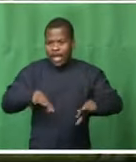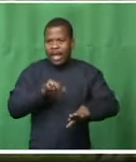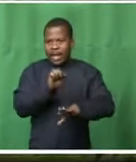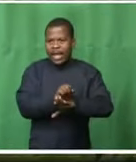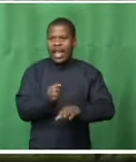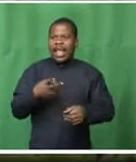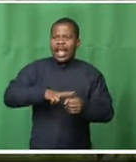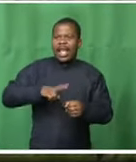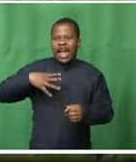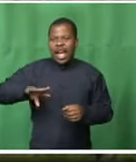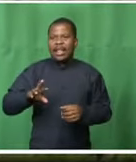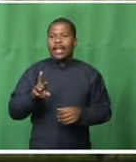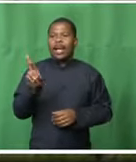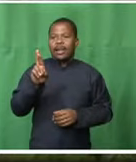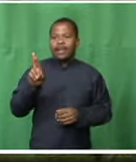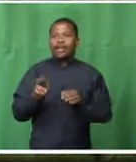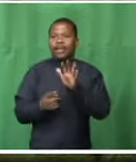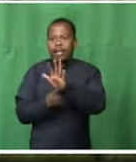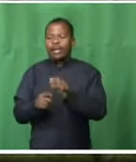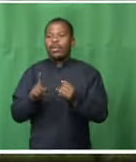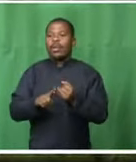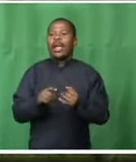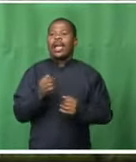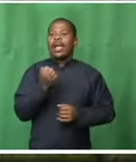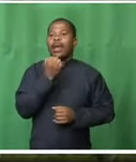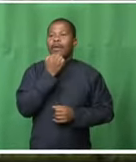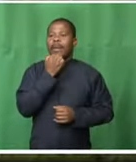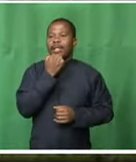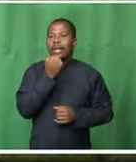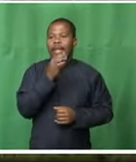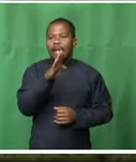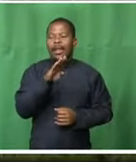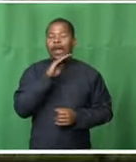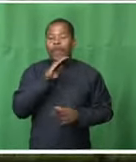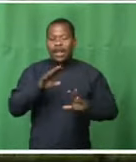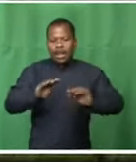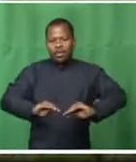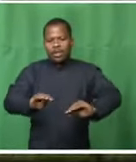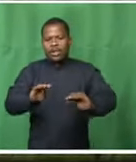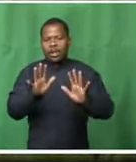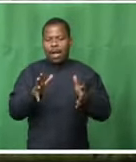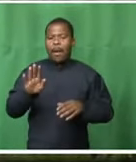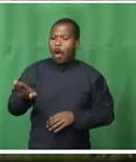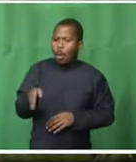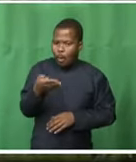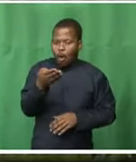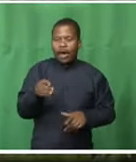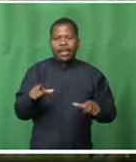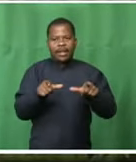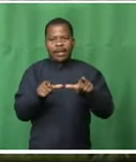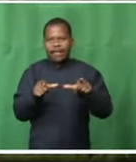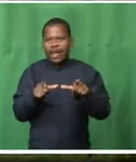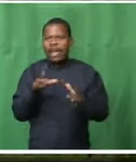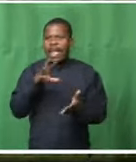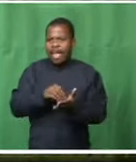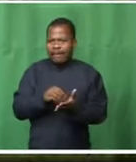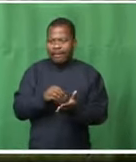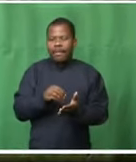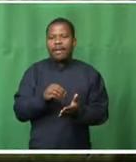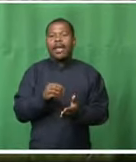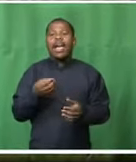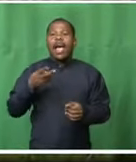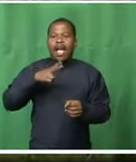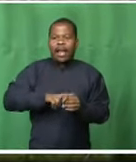lamanye for instance kamanzini nje sibonile ekuthenini wonke coach lo coachako kufuna abe naye nayo le